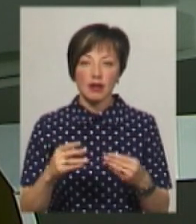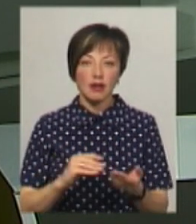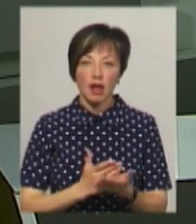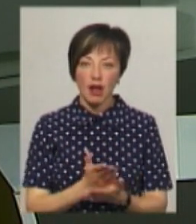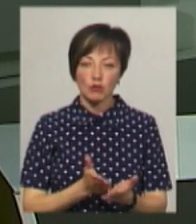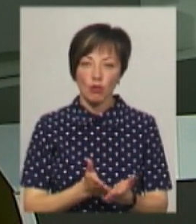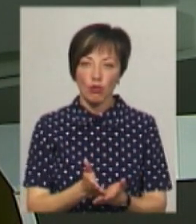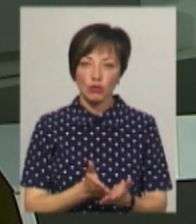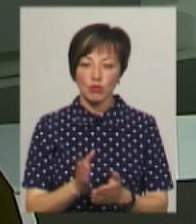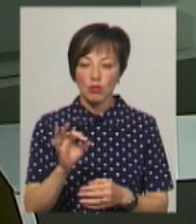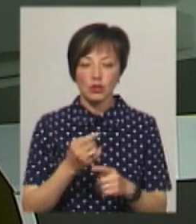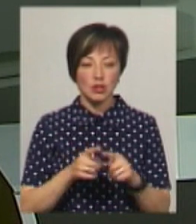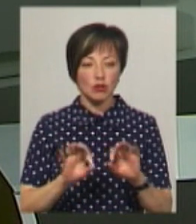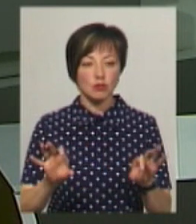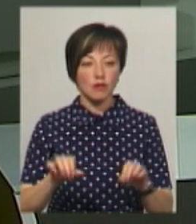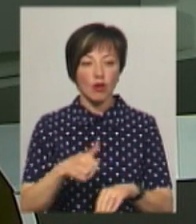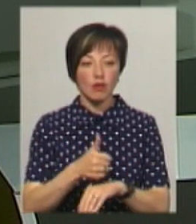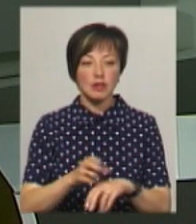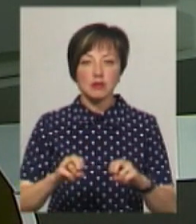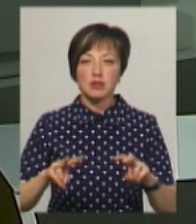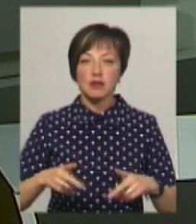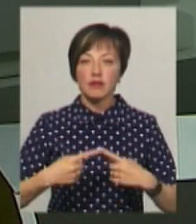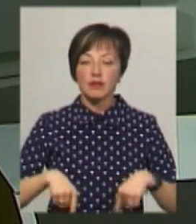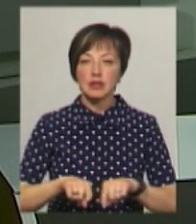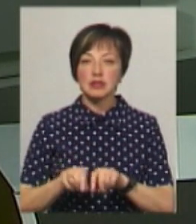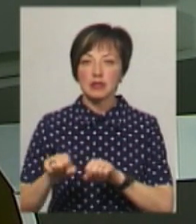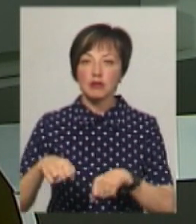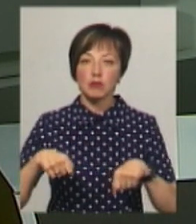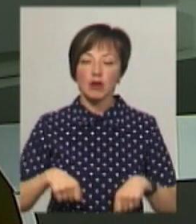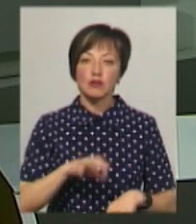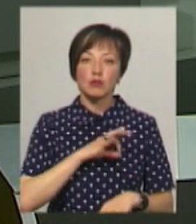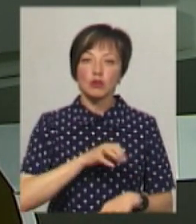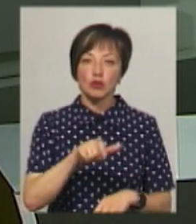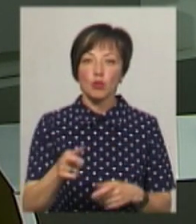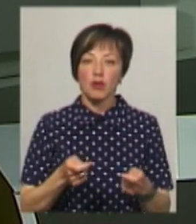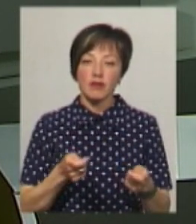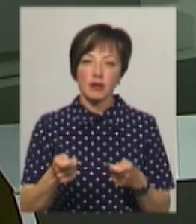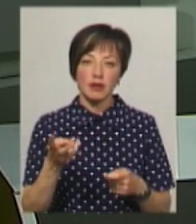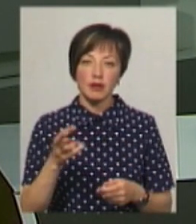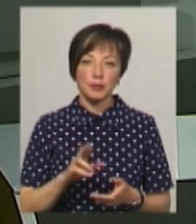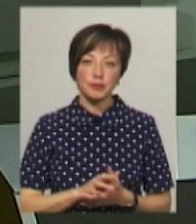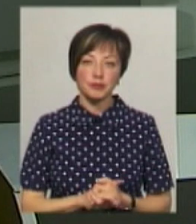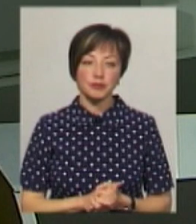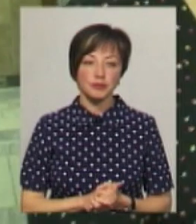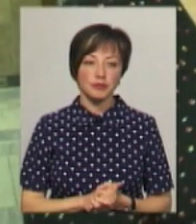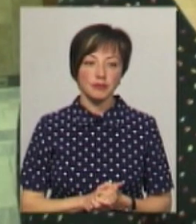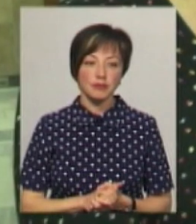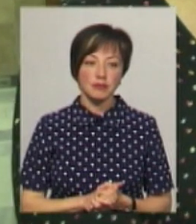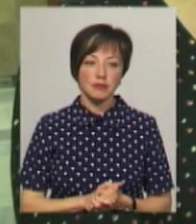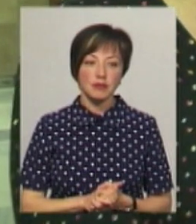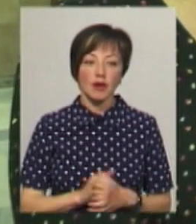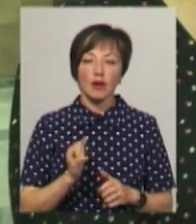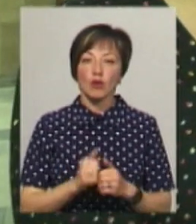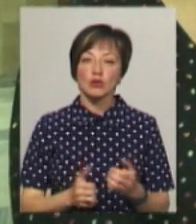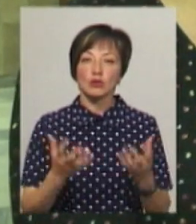неякісних послуг. Про це розповіла головний спеціаліст відділу захисту прав споживачів управління Тетяна Левкун. Кожного